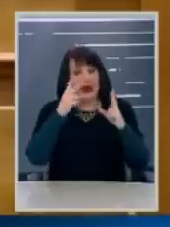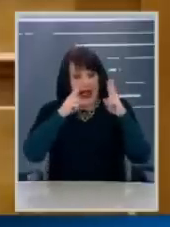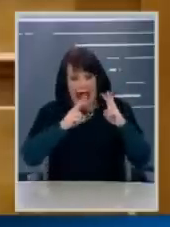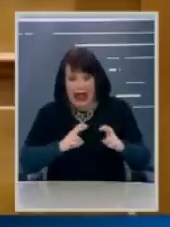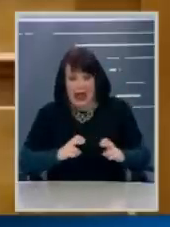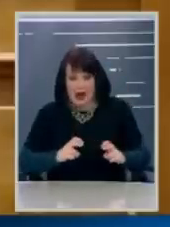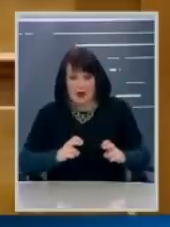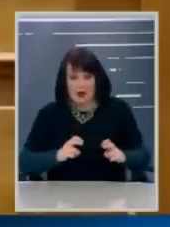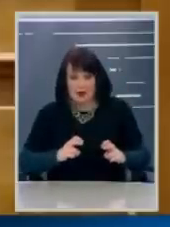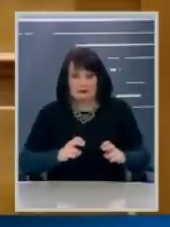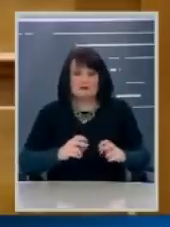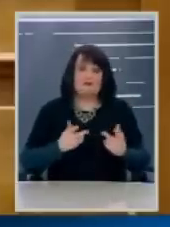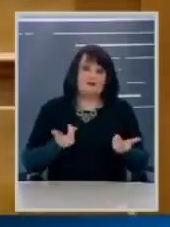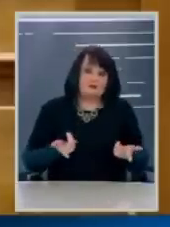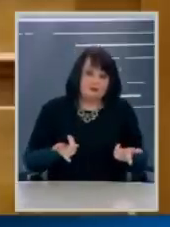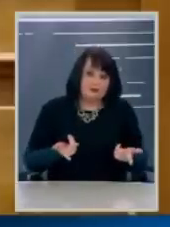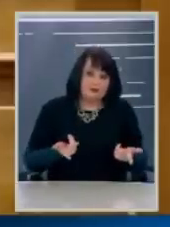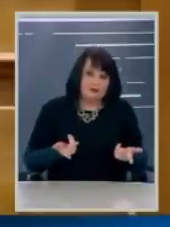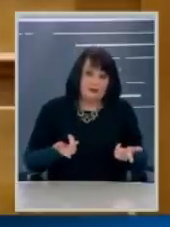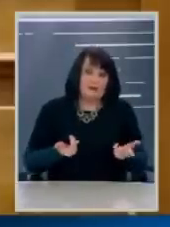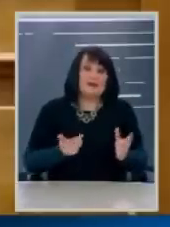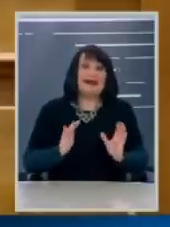έδωσαν συνέντευξη, είτε οι κάλπες,